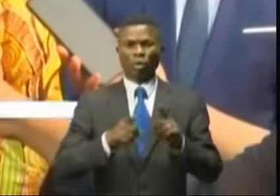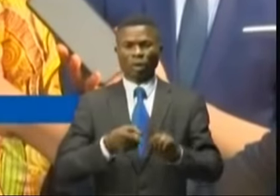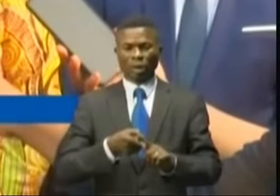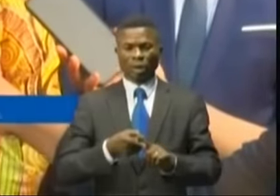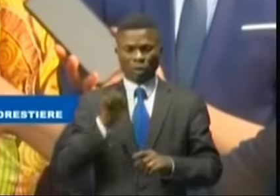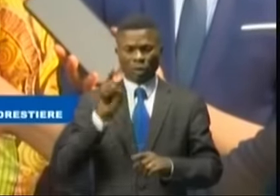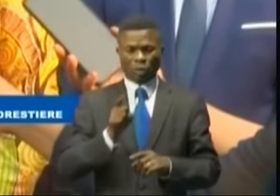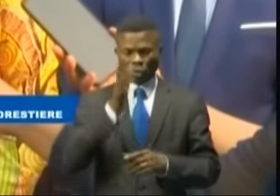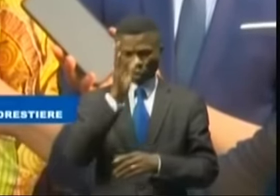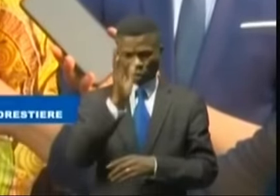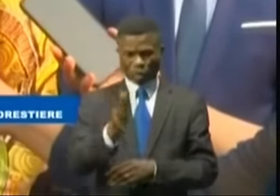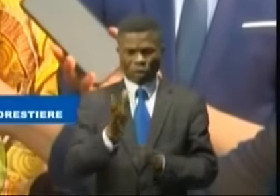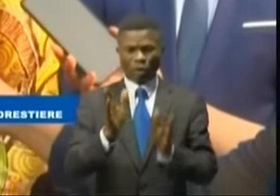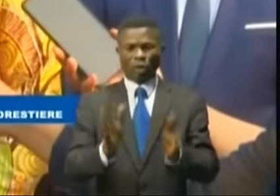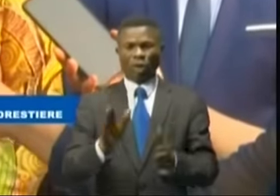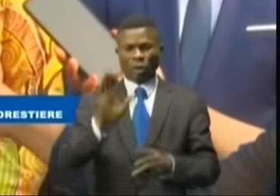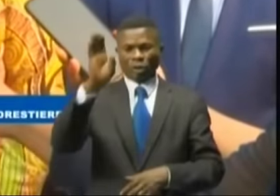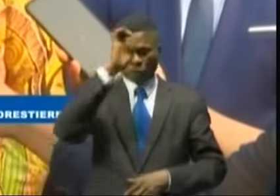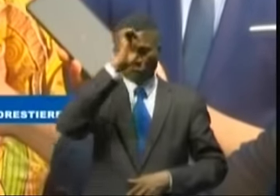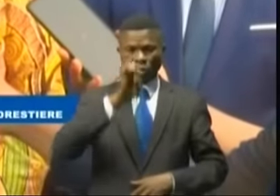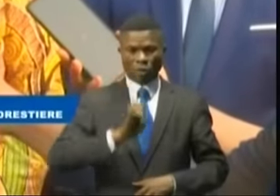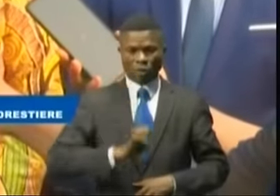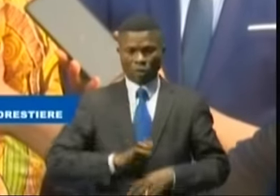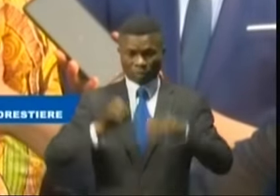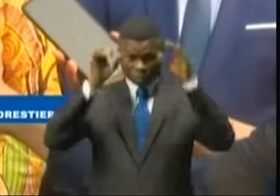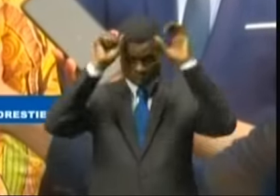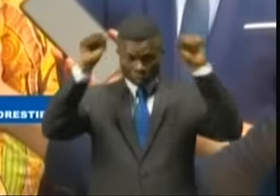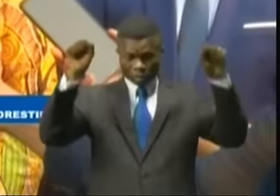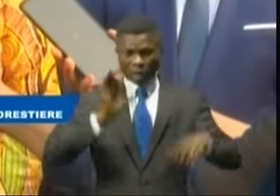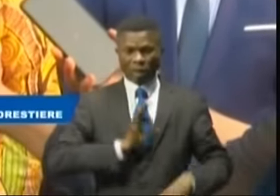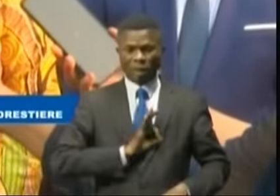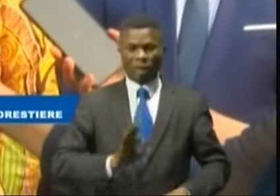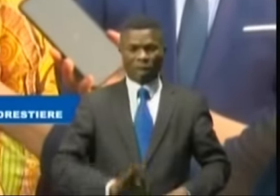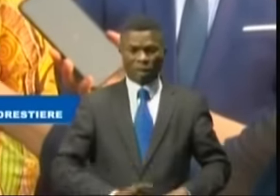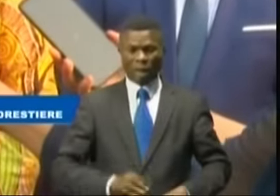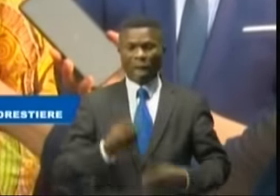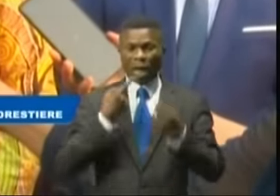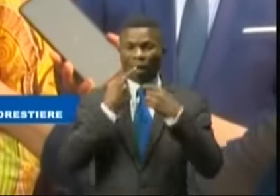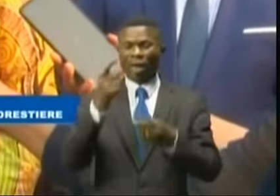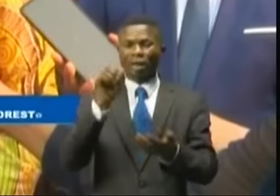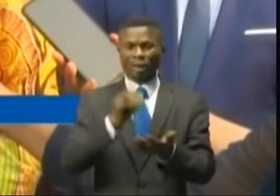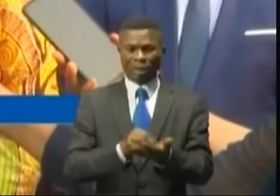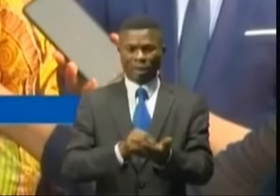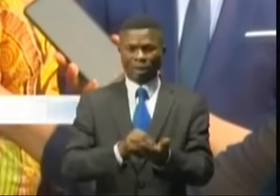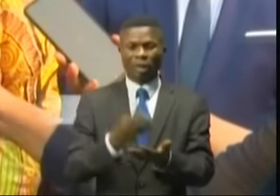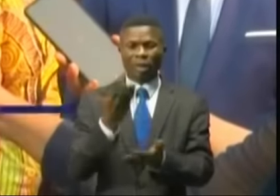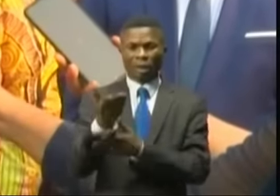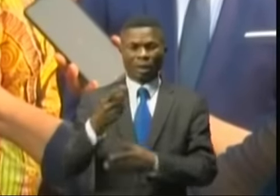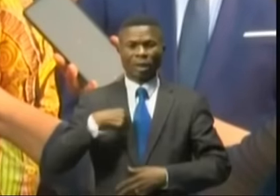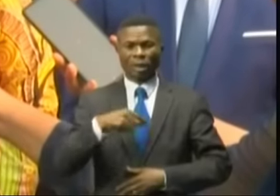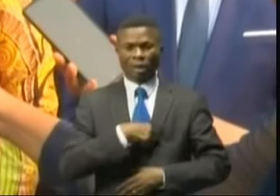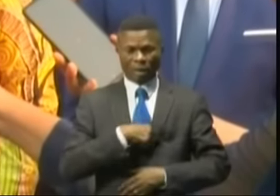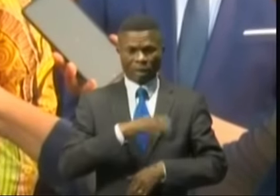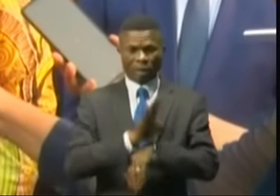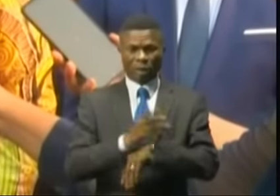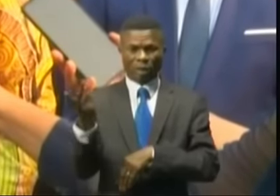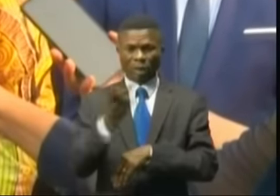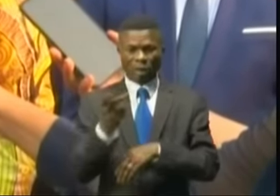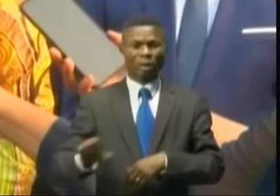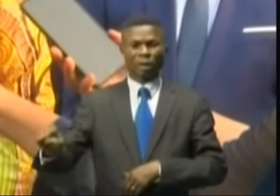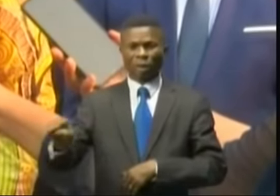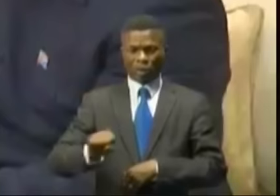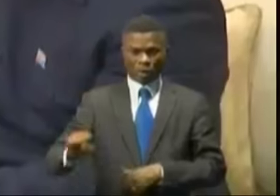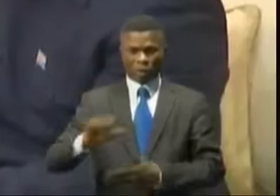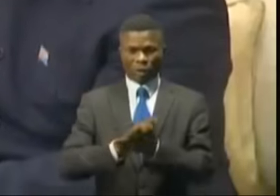être étroites et son Excellence, Monsieur le Président Tshisekedi l'a rappelé. Il nous a demandé à ce que les deux secteurs